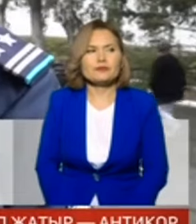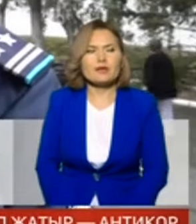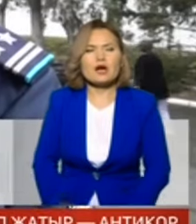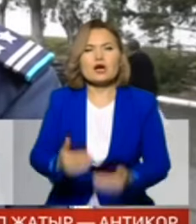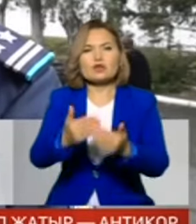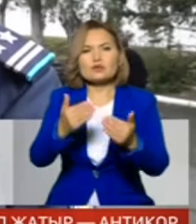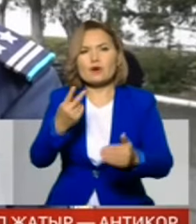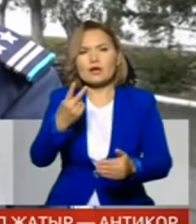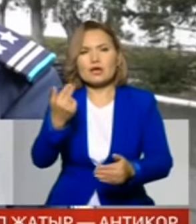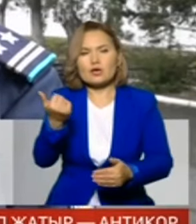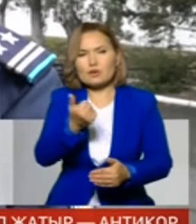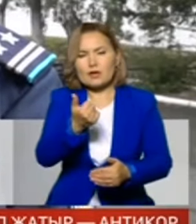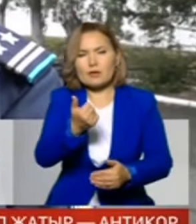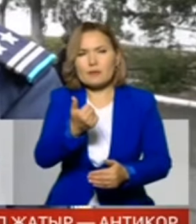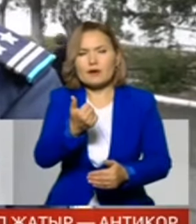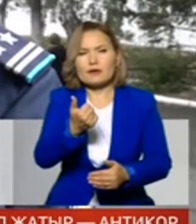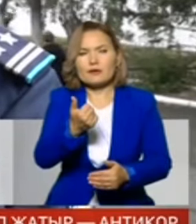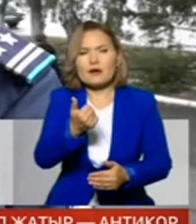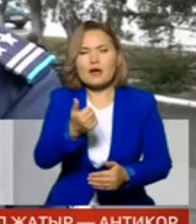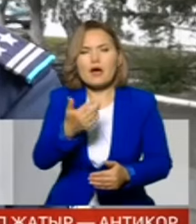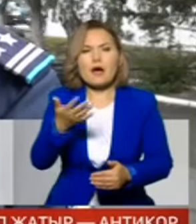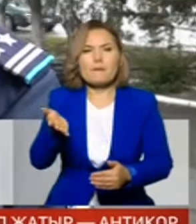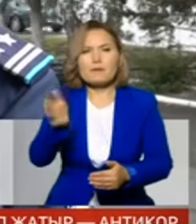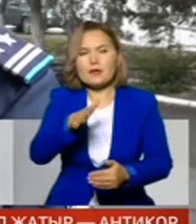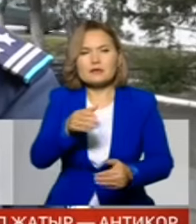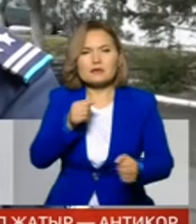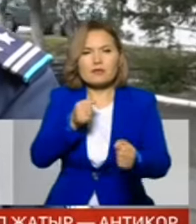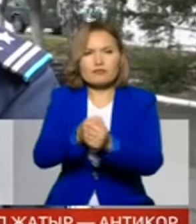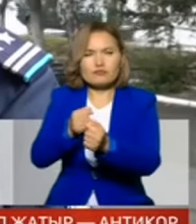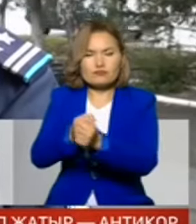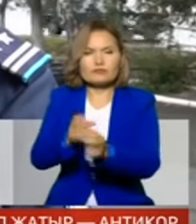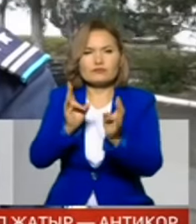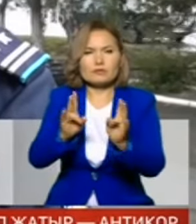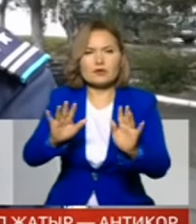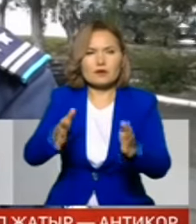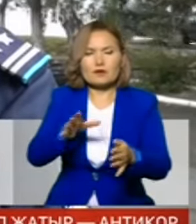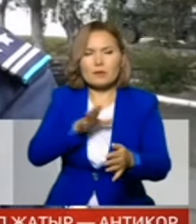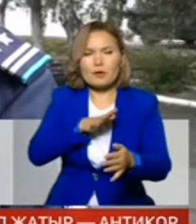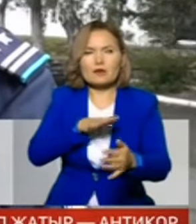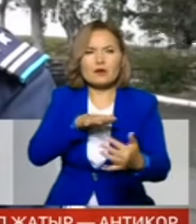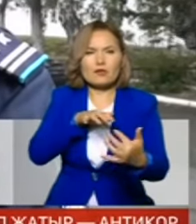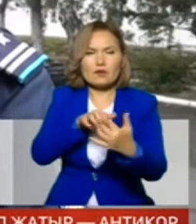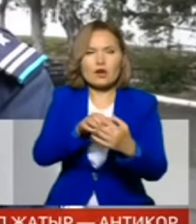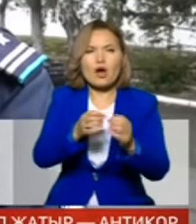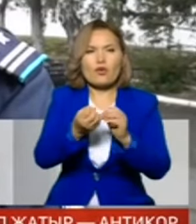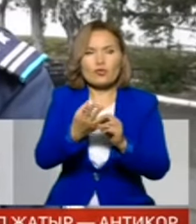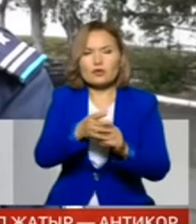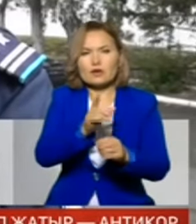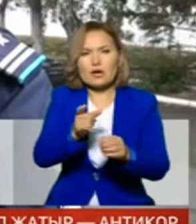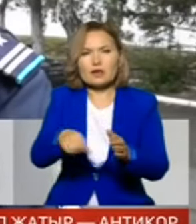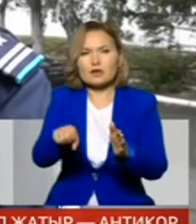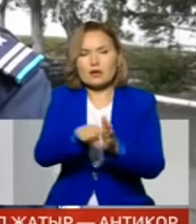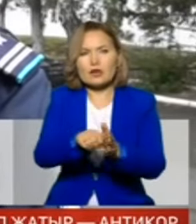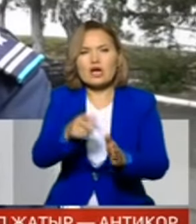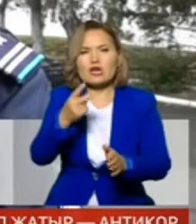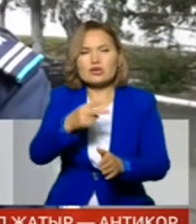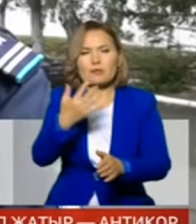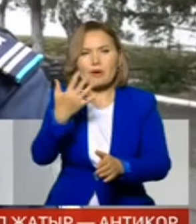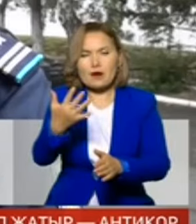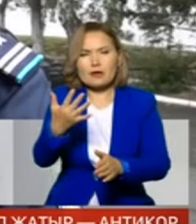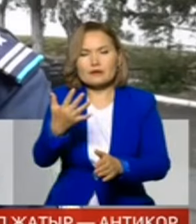жұма 5 жол көлік оқиғасында бізде 14 адам қайтып кетті.